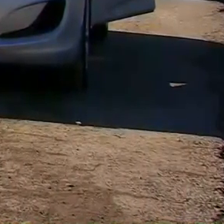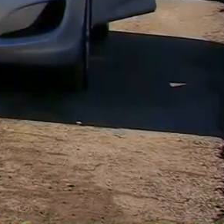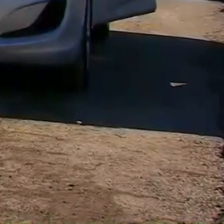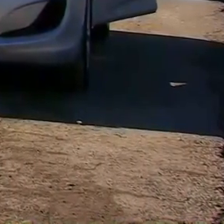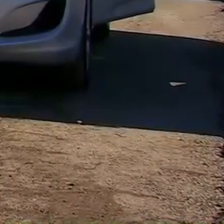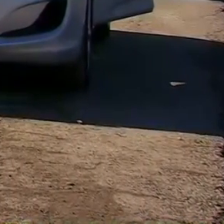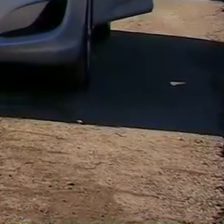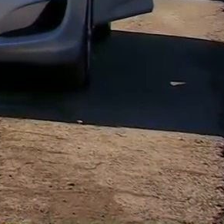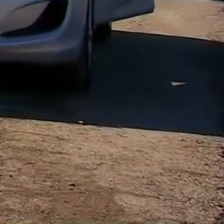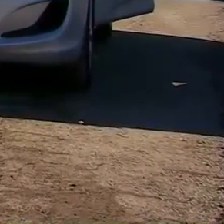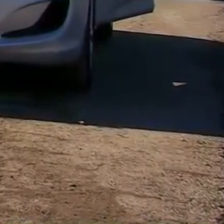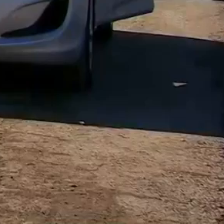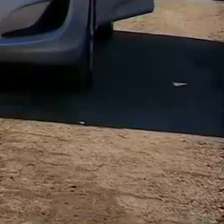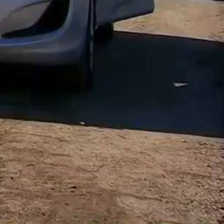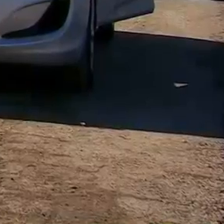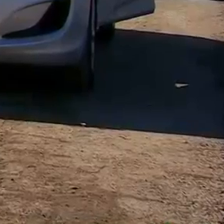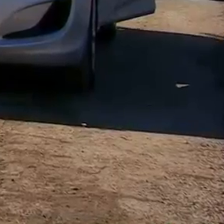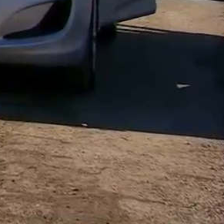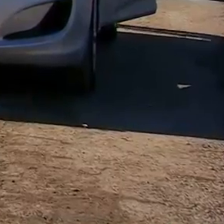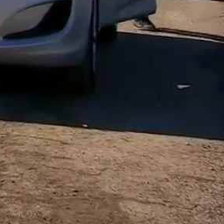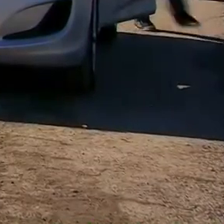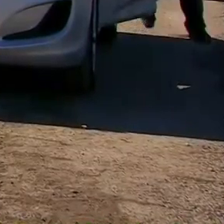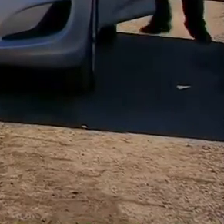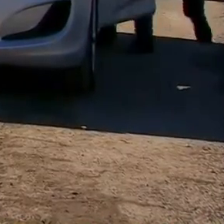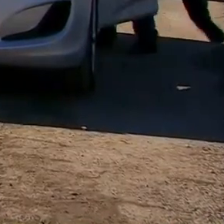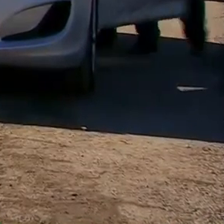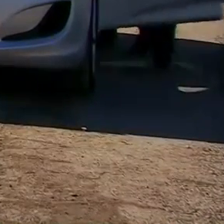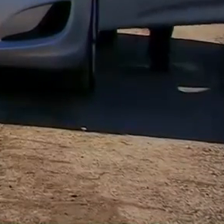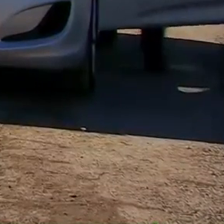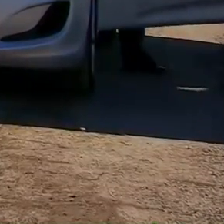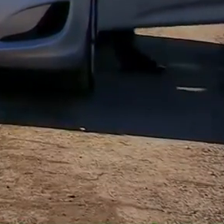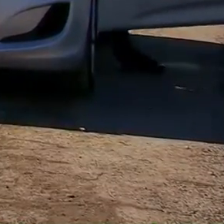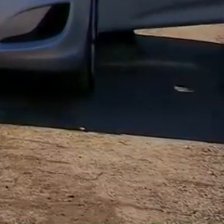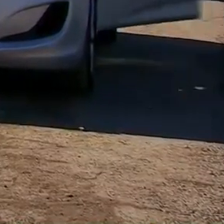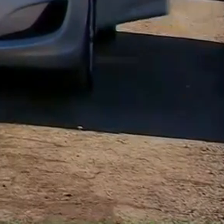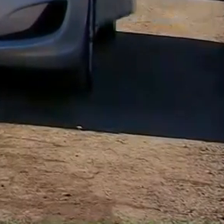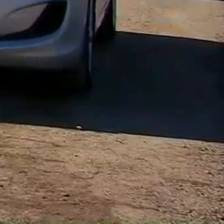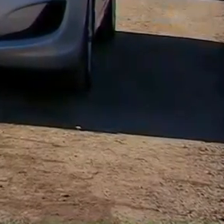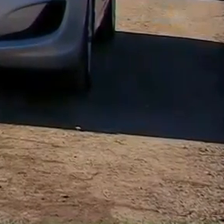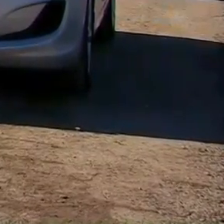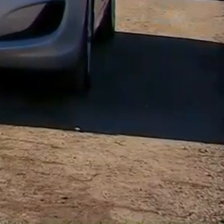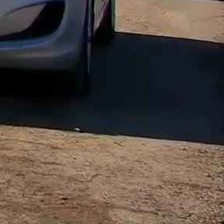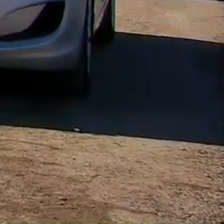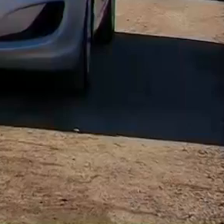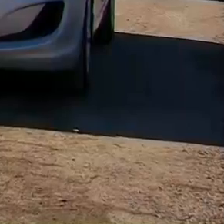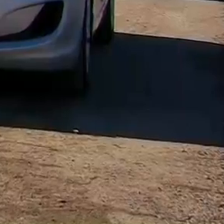Sakallı olan Biricik'in yanına otururken bıyıklı uzun boylu olan direksiyonun başına geçti. Hızla uzaklaştılar.